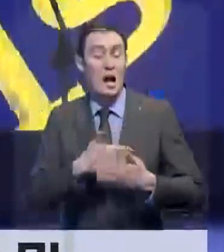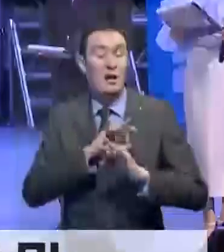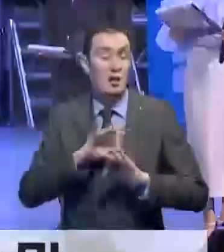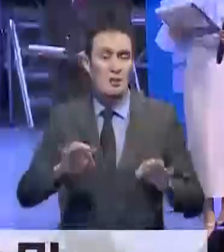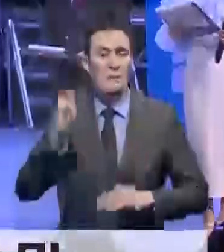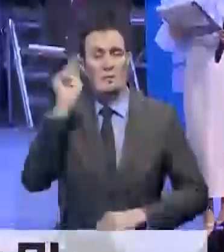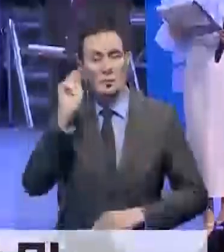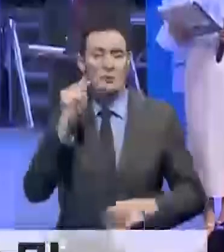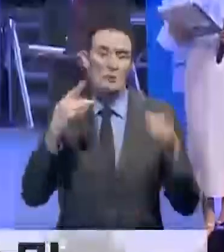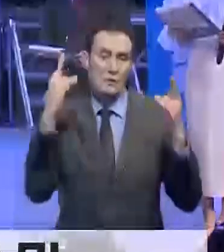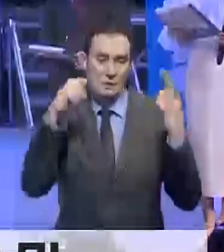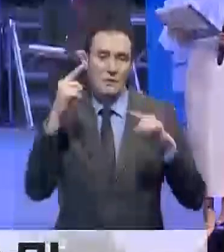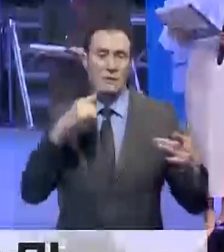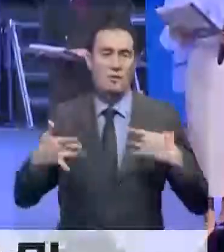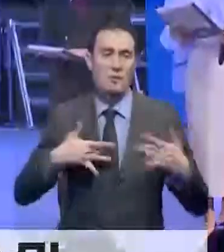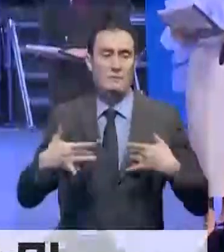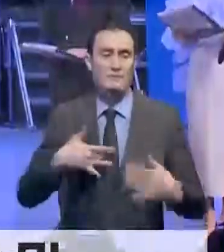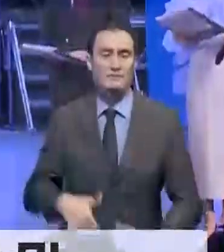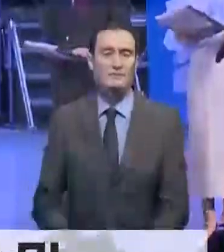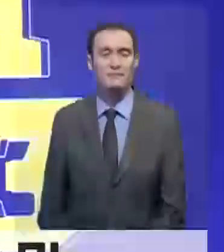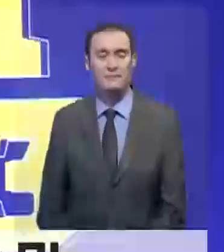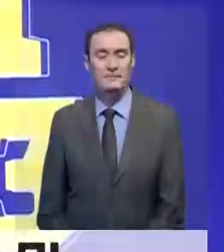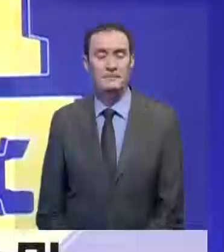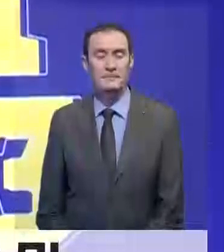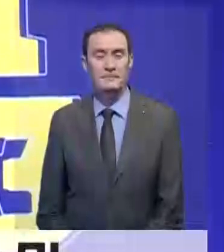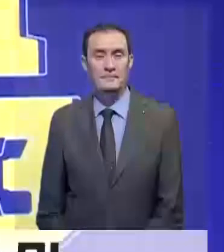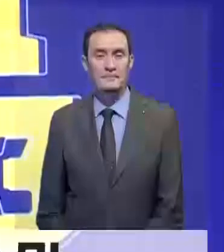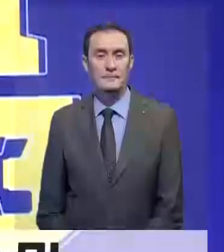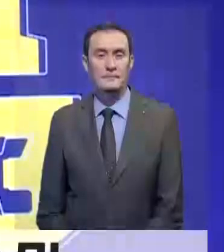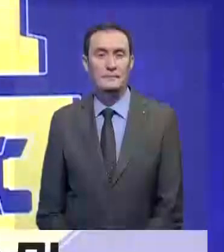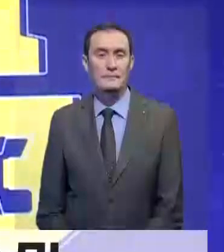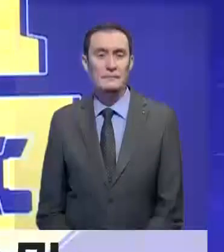творчестве. Гульнар Жантасова, Асланбек Шығыр, Айбек Байзаков, Хабар 24, Атырау.